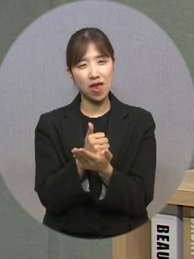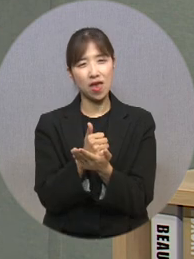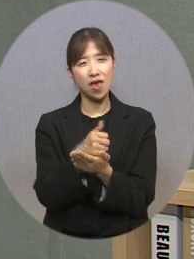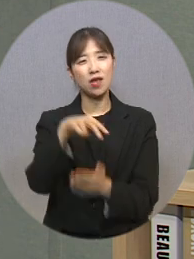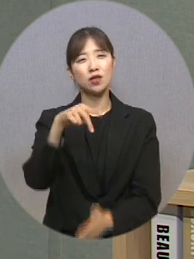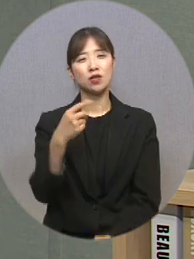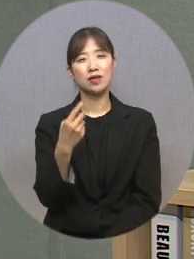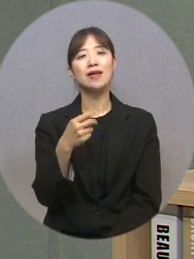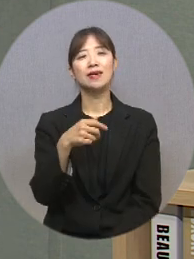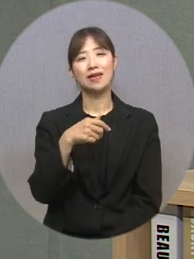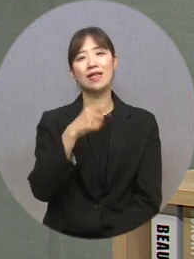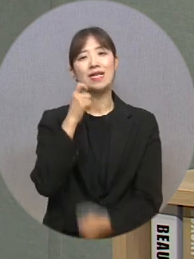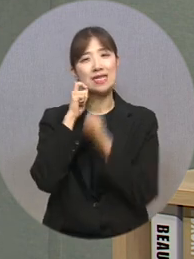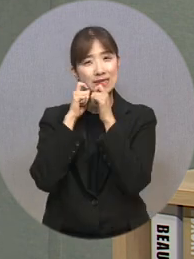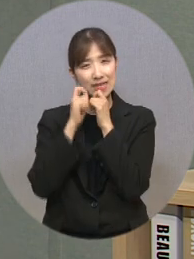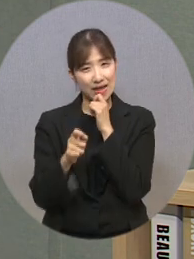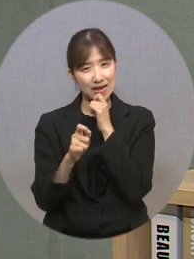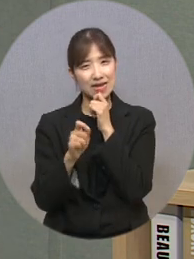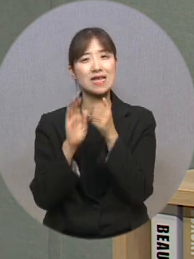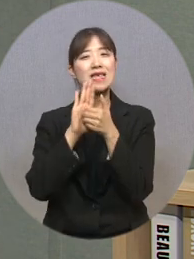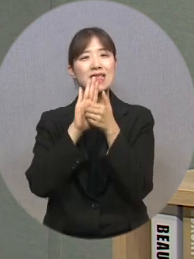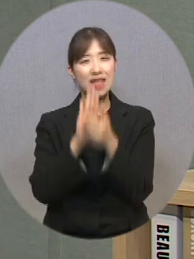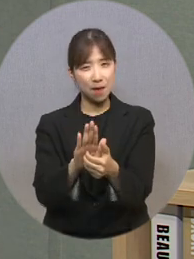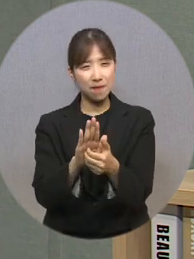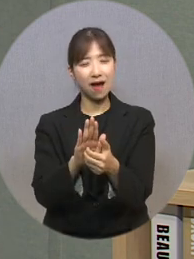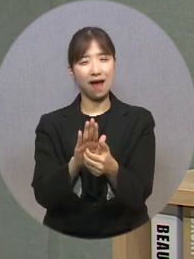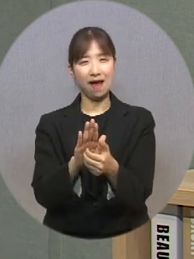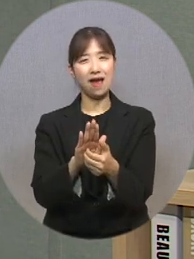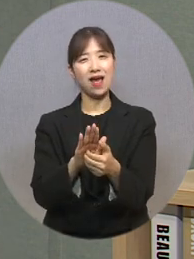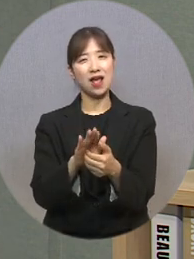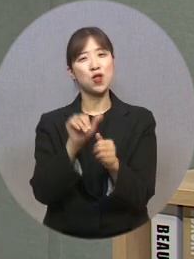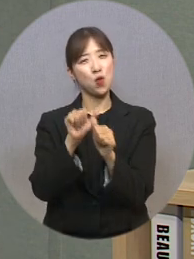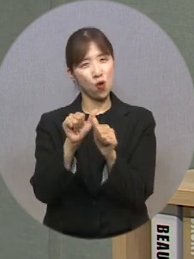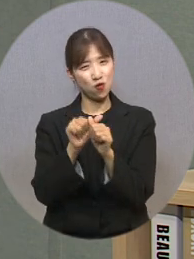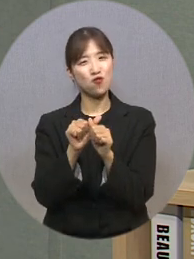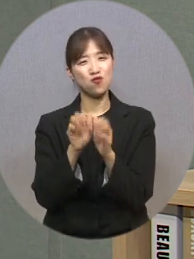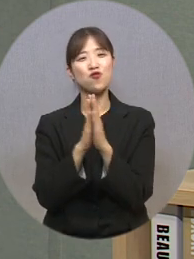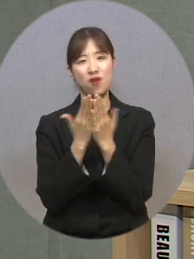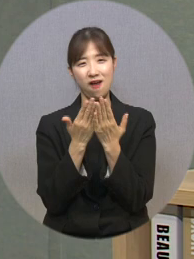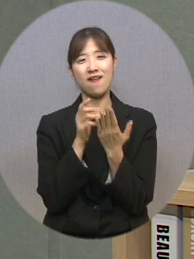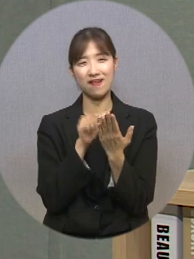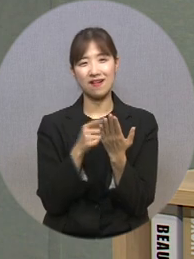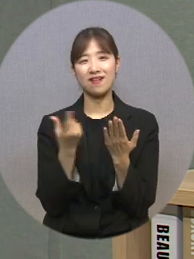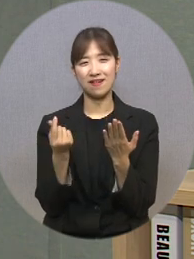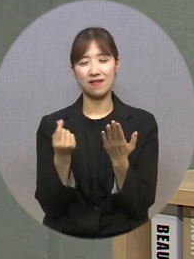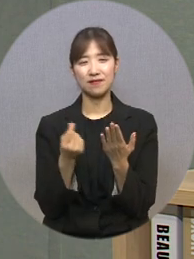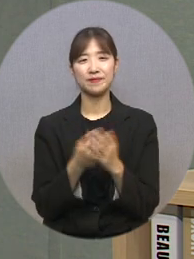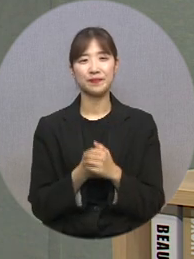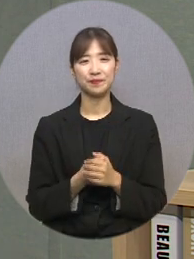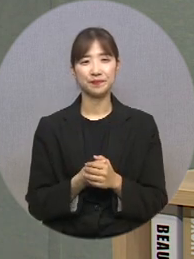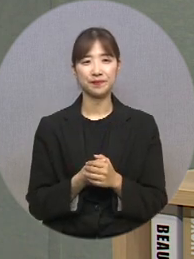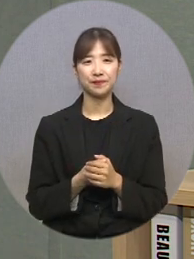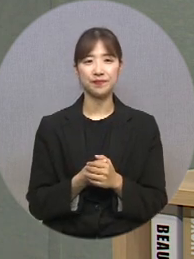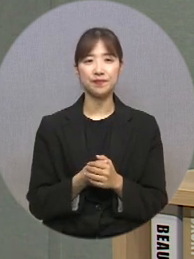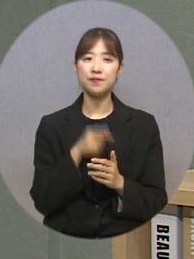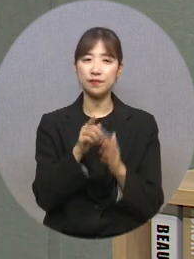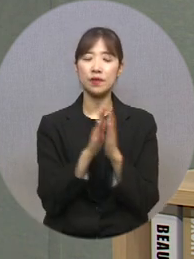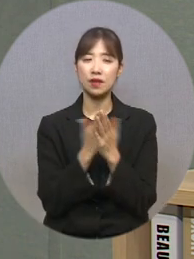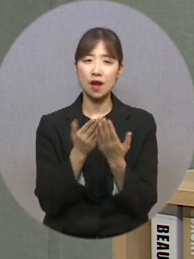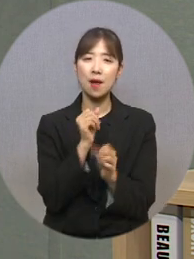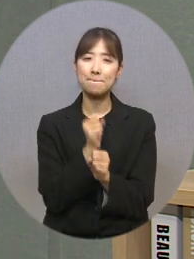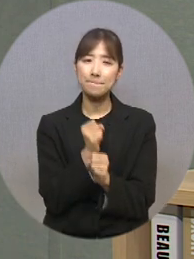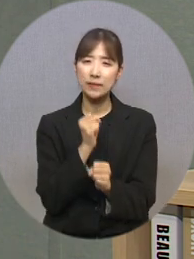사기 예방 솔루션. 아, 예. 예방. 예. 범죄가 아니라 예방. 예, 범죄 예방. 아, 예. 범죄 예방. 그 책을 쓰시게